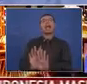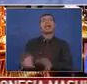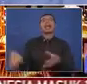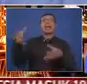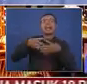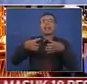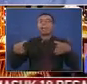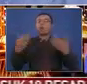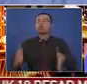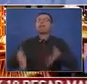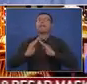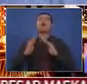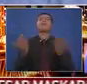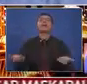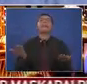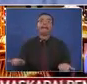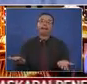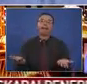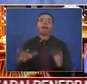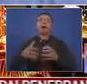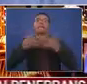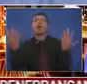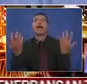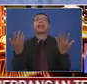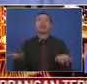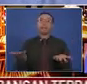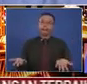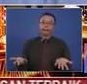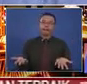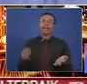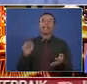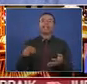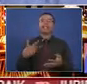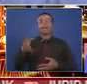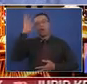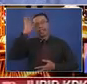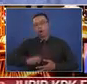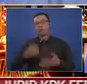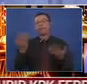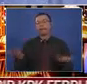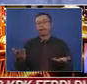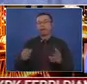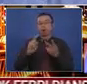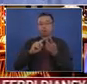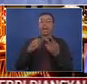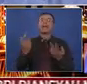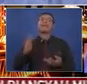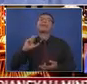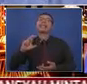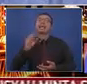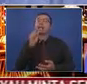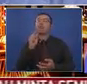sudah terlanjur dibangun itu mau diapakan mau dibongkar atau Dib apakan ini yang saya pengin tahu terus bagaimana cara kita